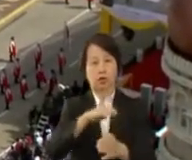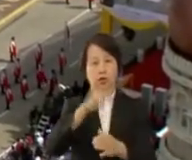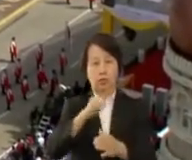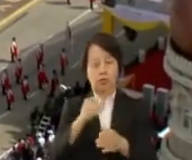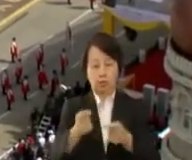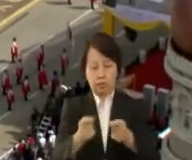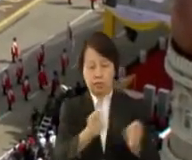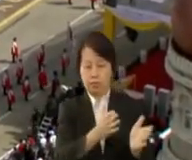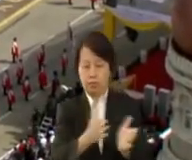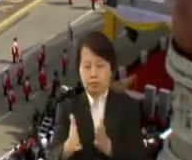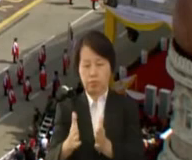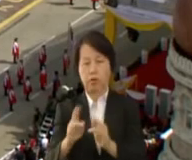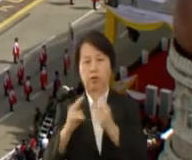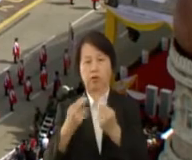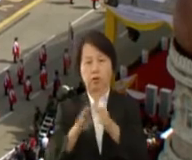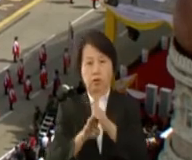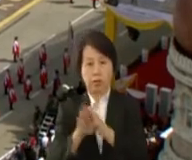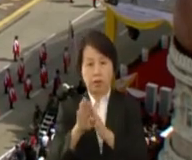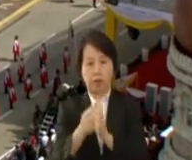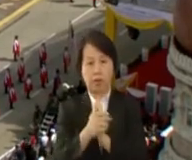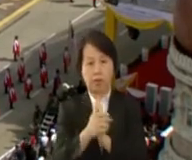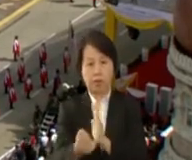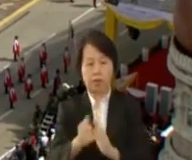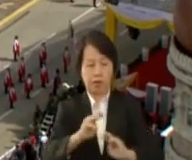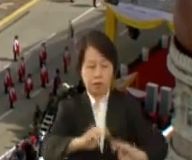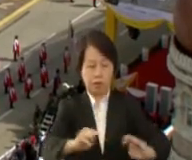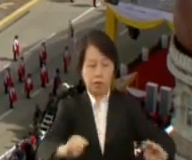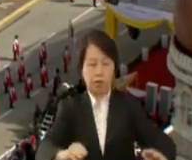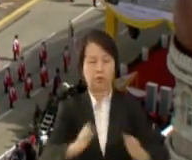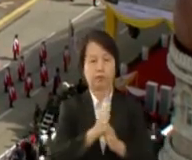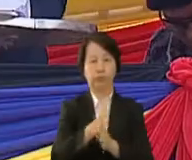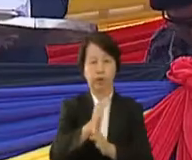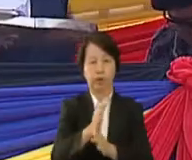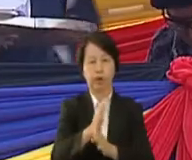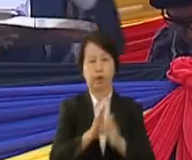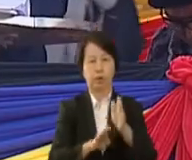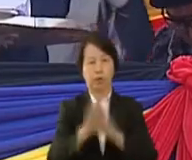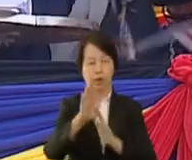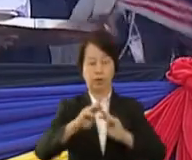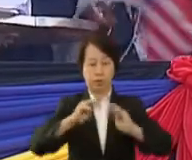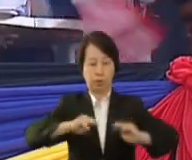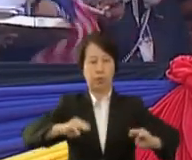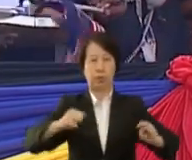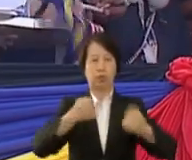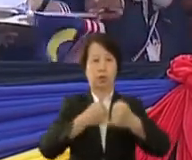bawah penyelarasan Unit Pembangunan Bakat Murid, Sektor Pembangunan